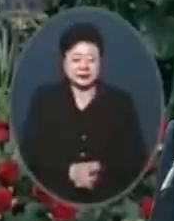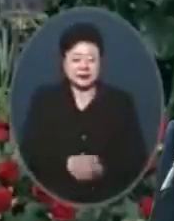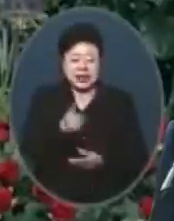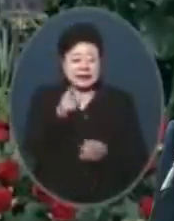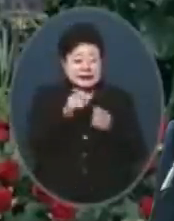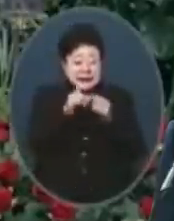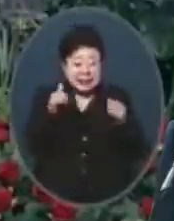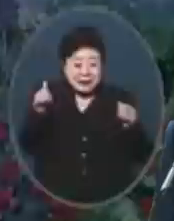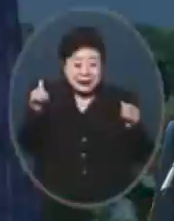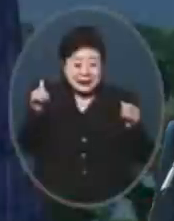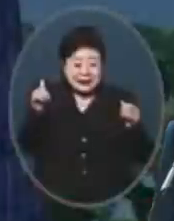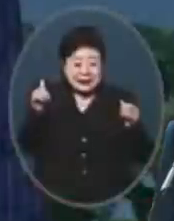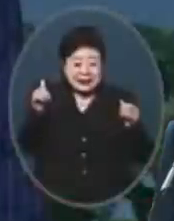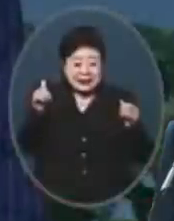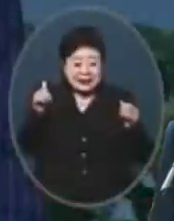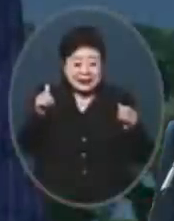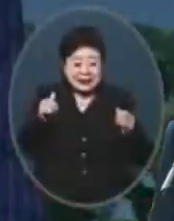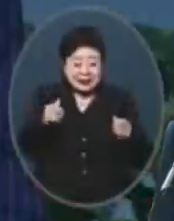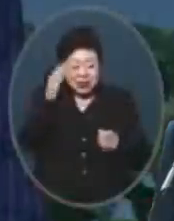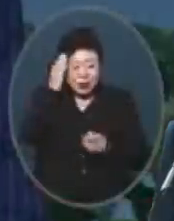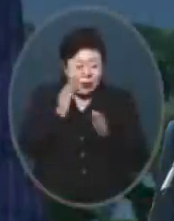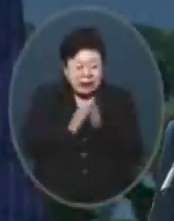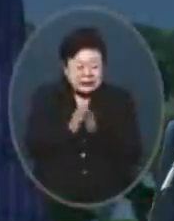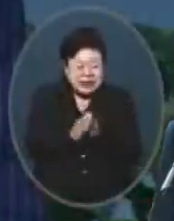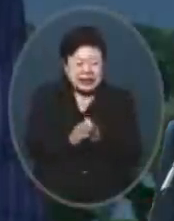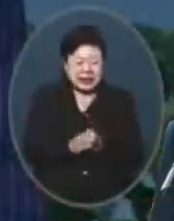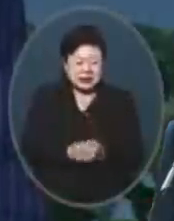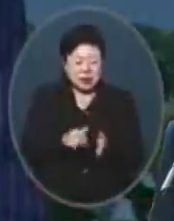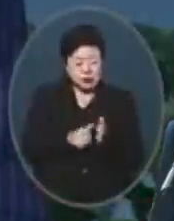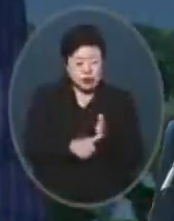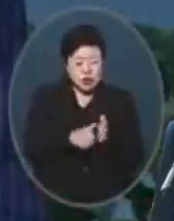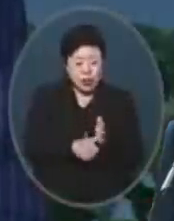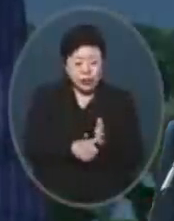사람이 광산에 물건을